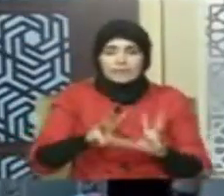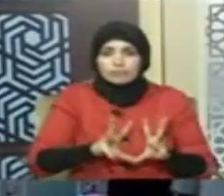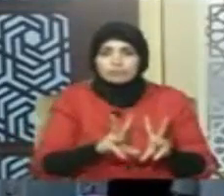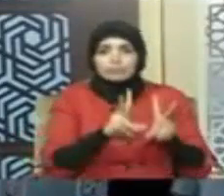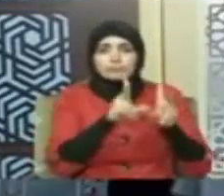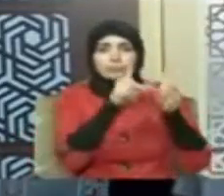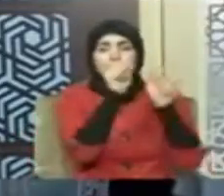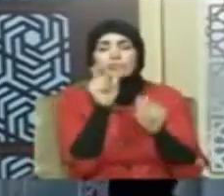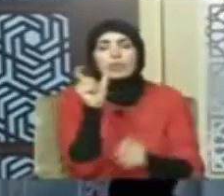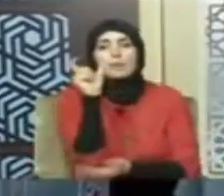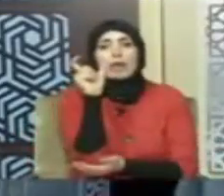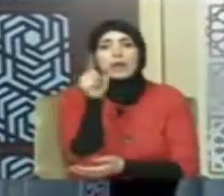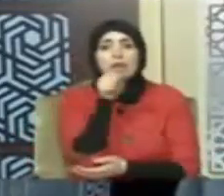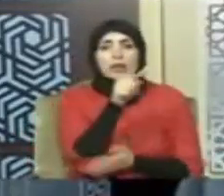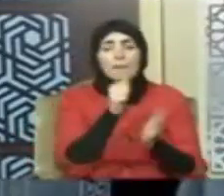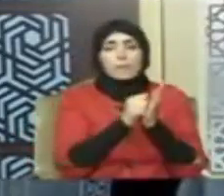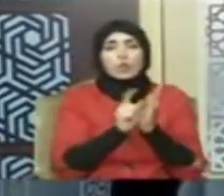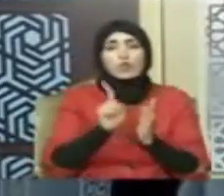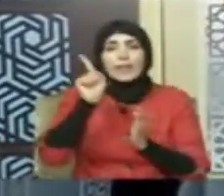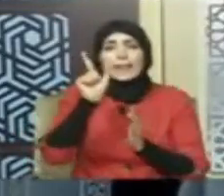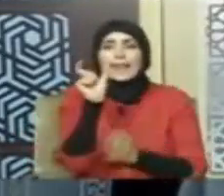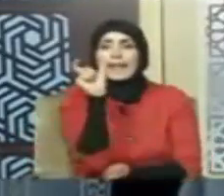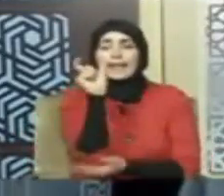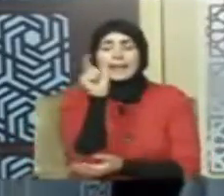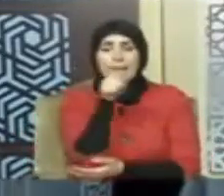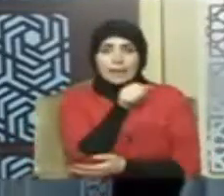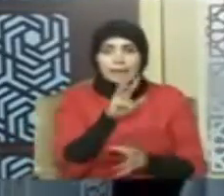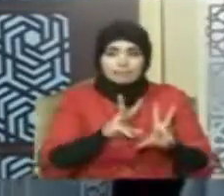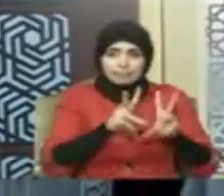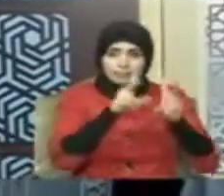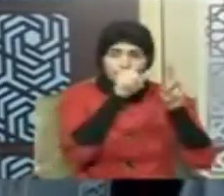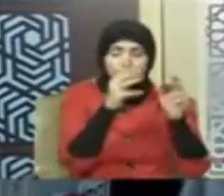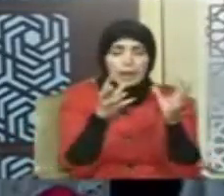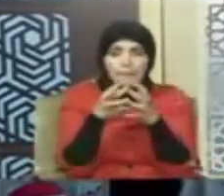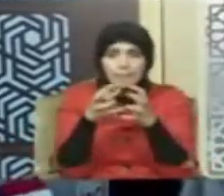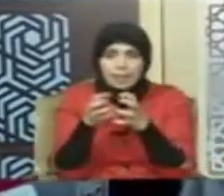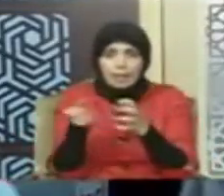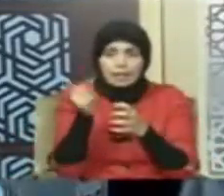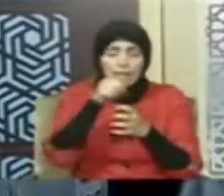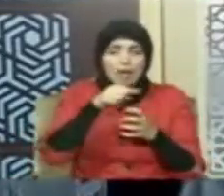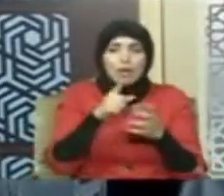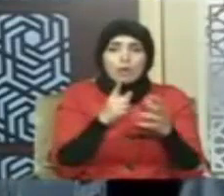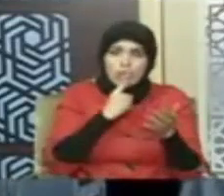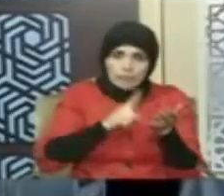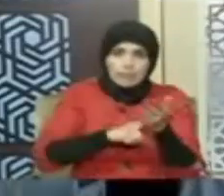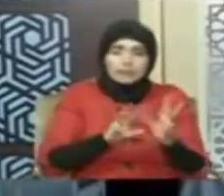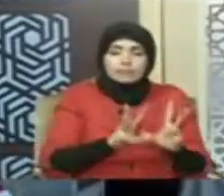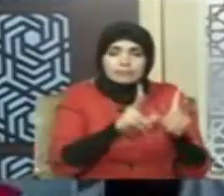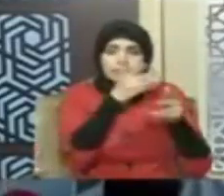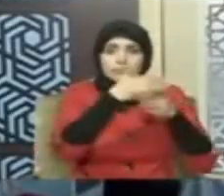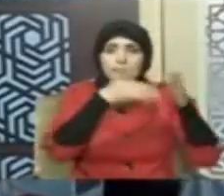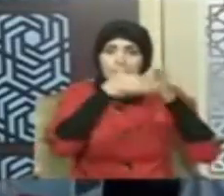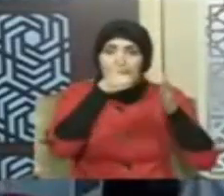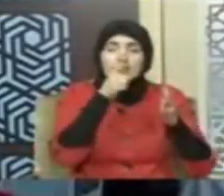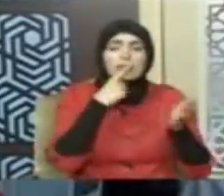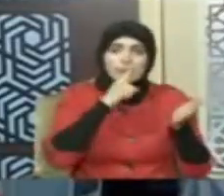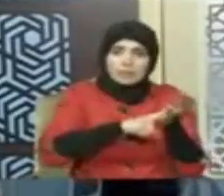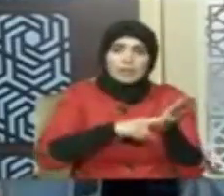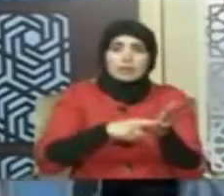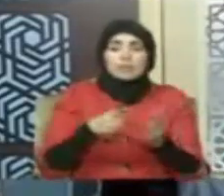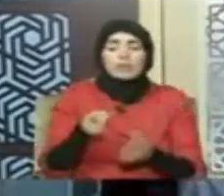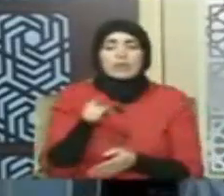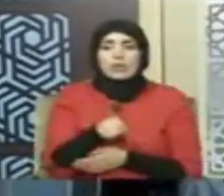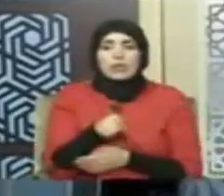بيوت الله مبنى ومعنى. وقد نشرنا على موقعنا أكبر